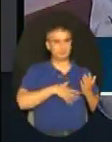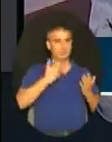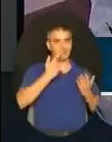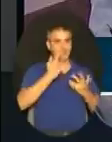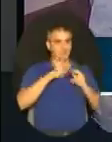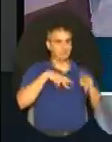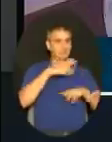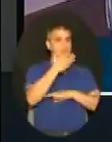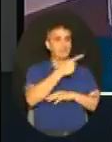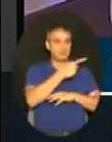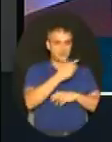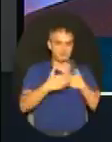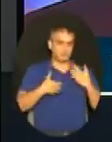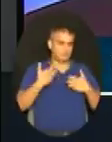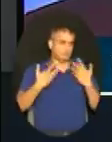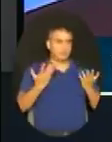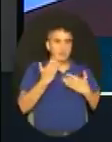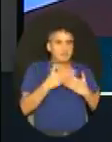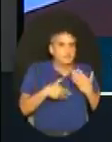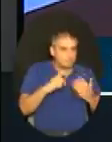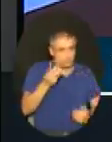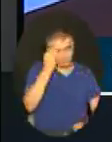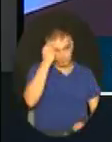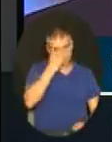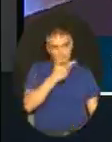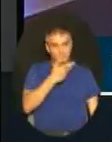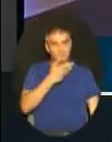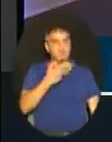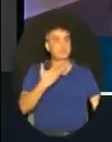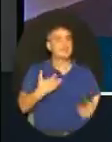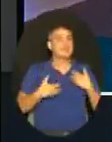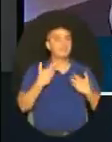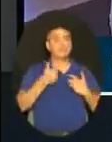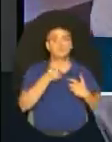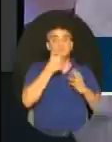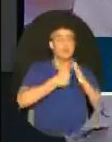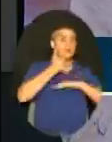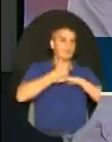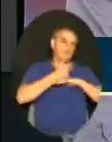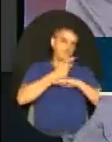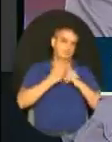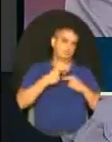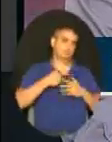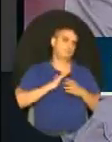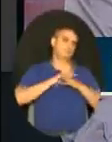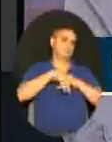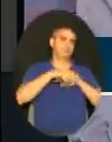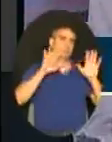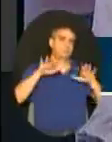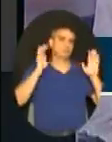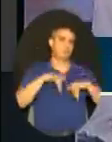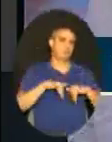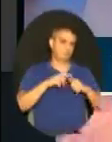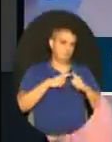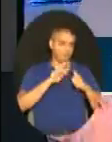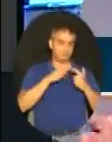לעסוק בעניין המדיני, מתוסכל מאוד, איך זה נגמר, כולנו יודעים. כלומר, תסכול של שר כל כך בכיר, הוא מאיץ גדול לנפילת ממשלה. דבר